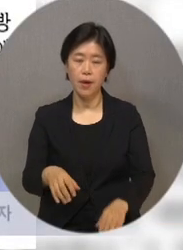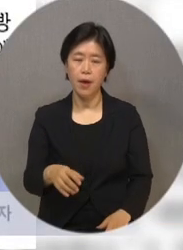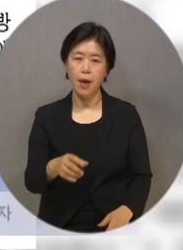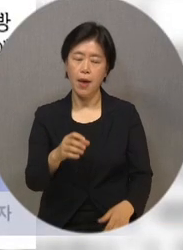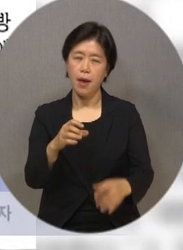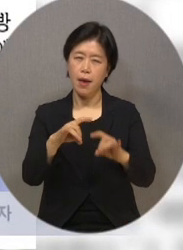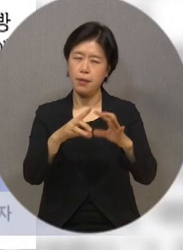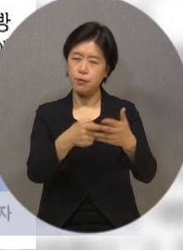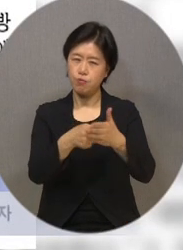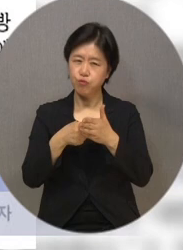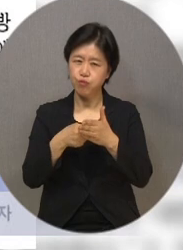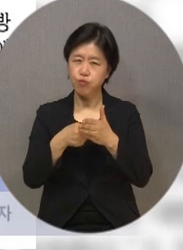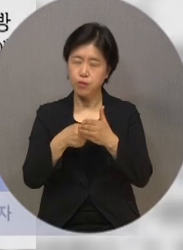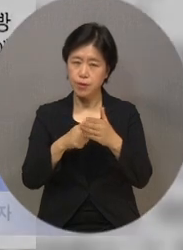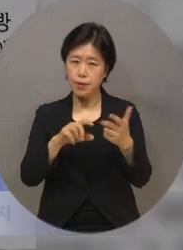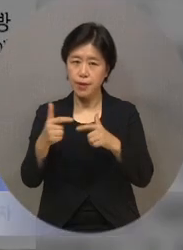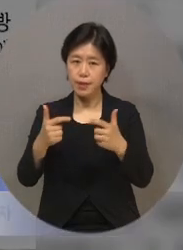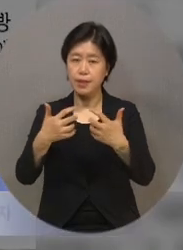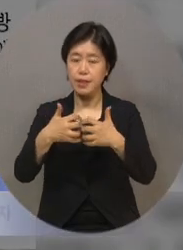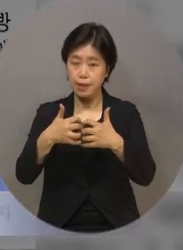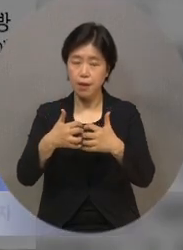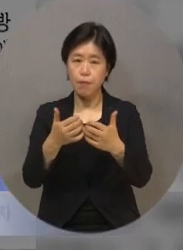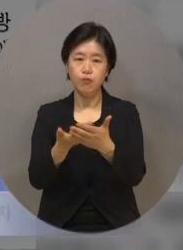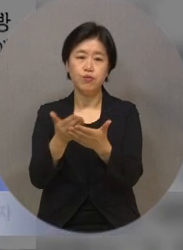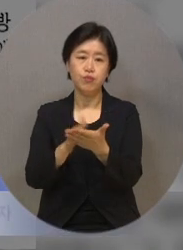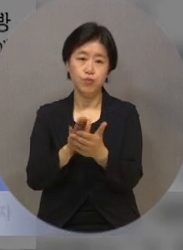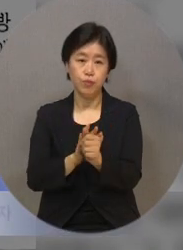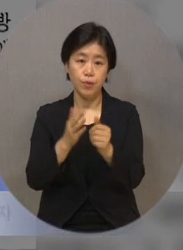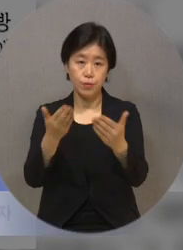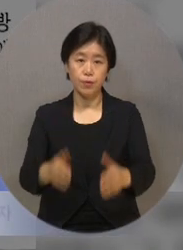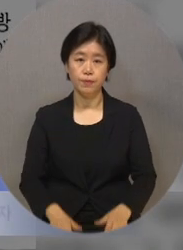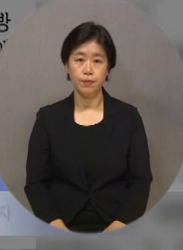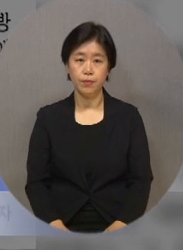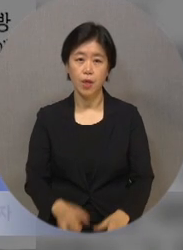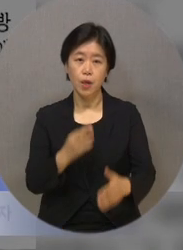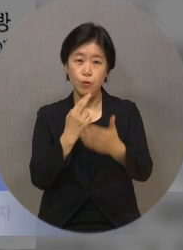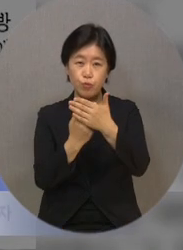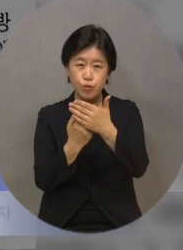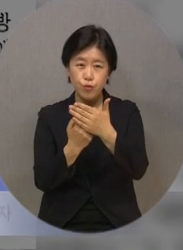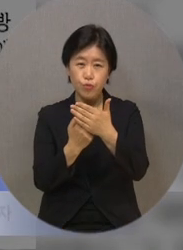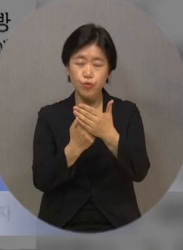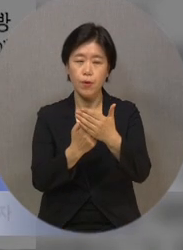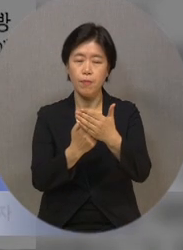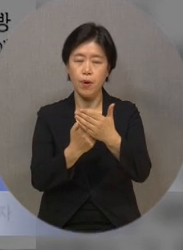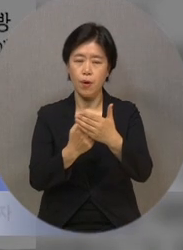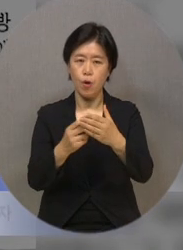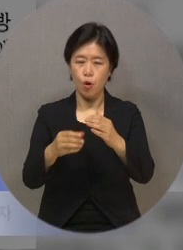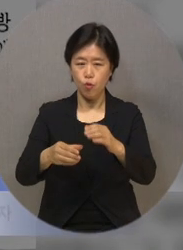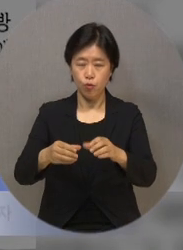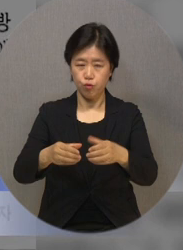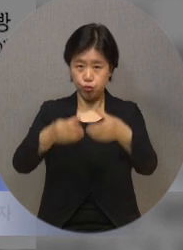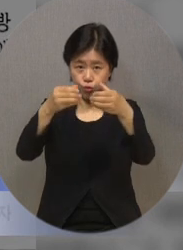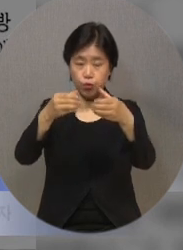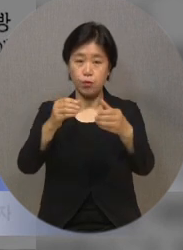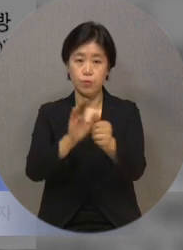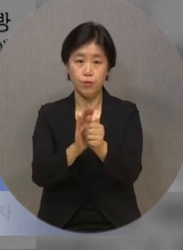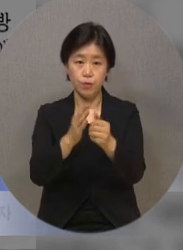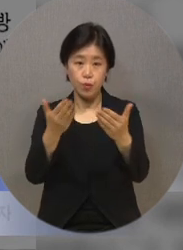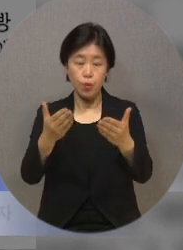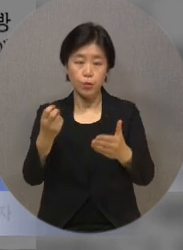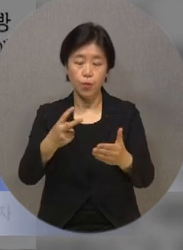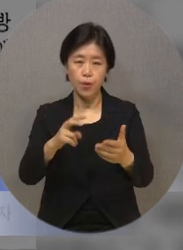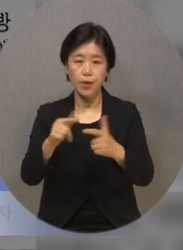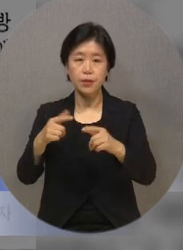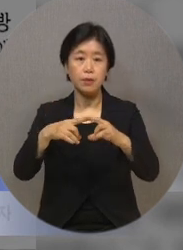저소득층가구와 사회복지시설을 대상으로 단열 창호 시공 고효율 보일러 설치 등 난방지원과